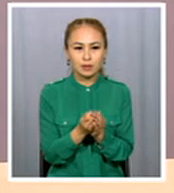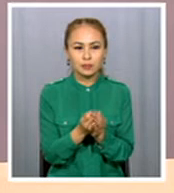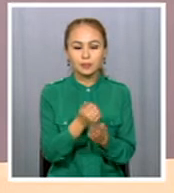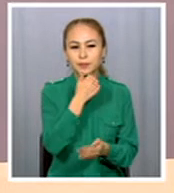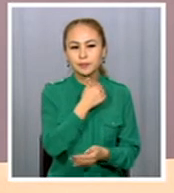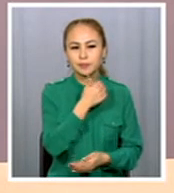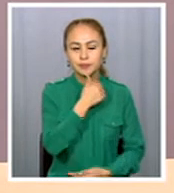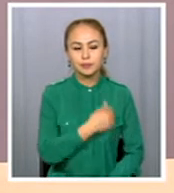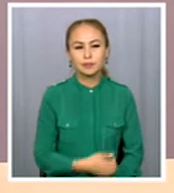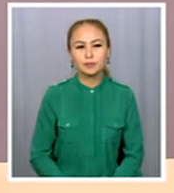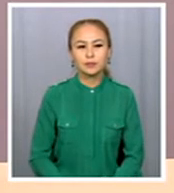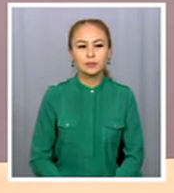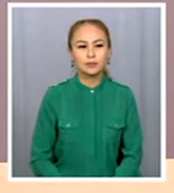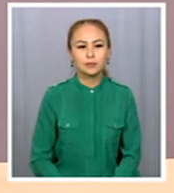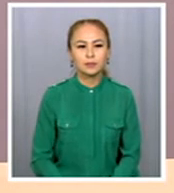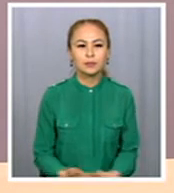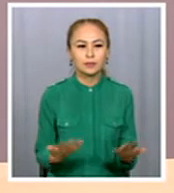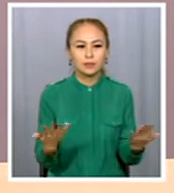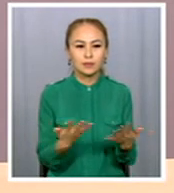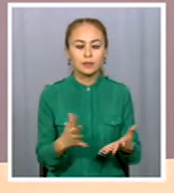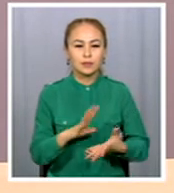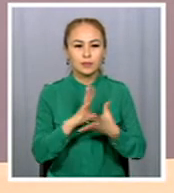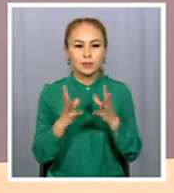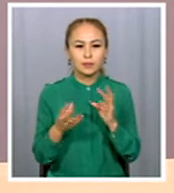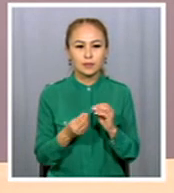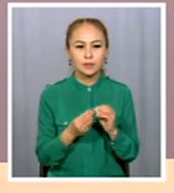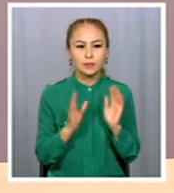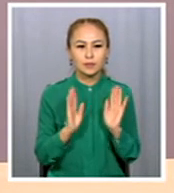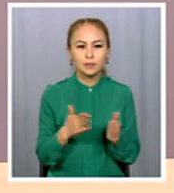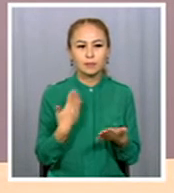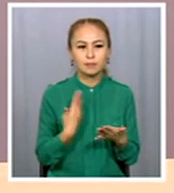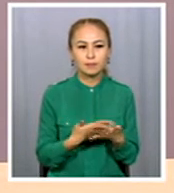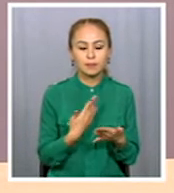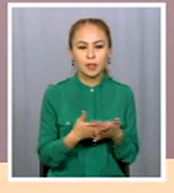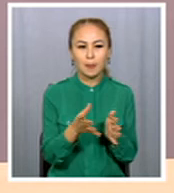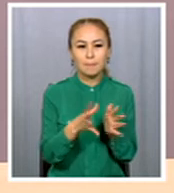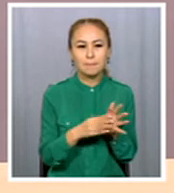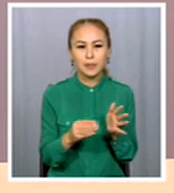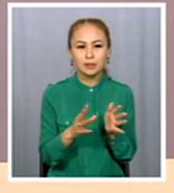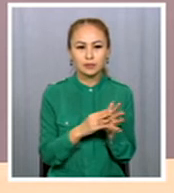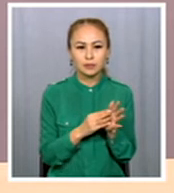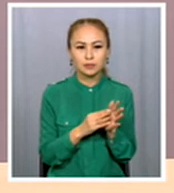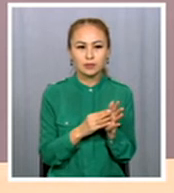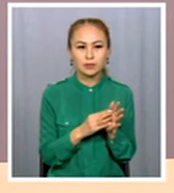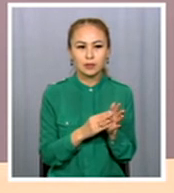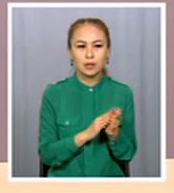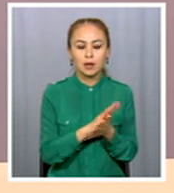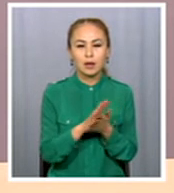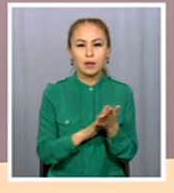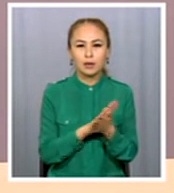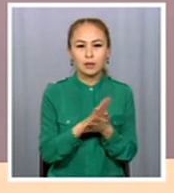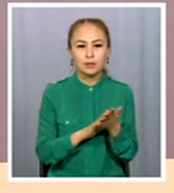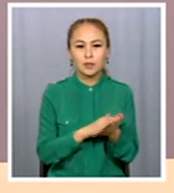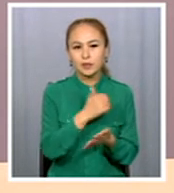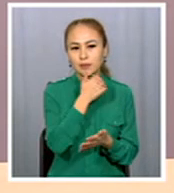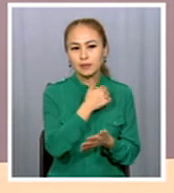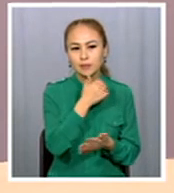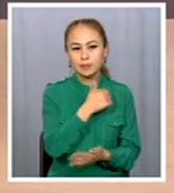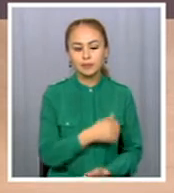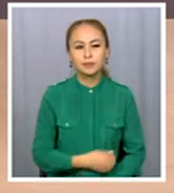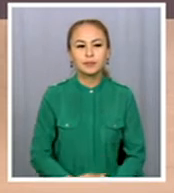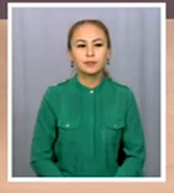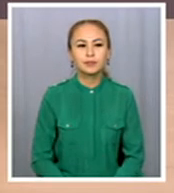көрейін. Қандай нәтиже береді екен? Мысалы, мынау мақта. Алақаныма салып, біраз